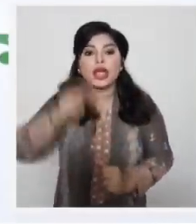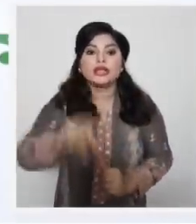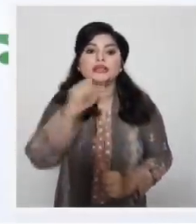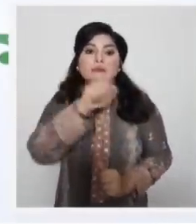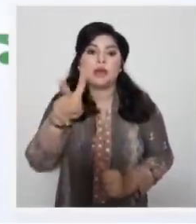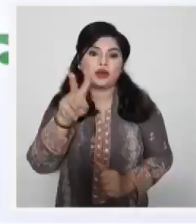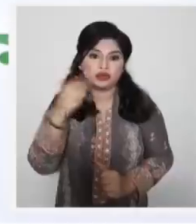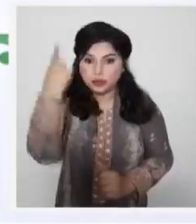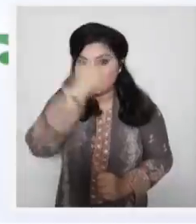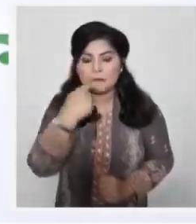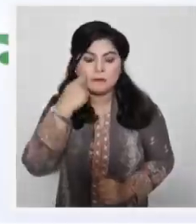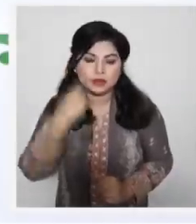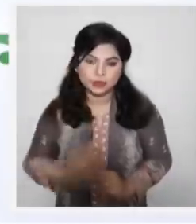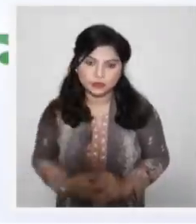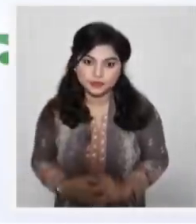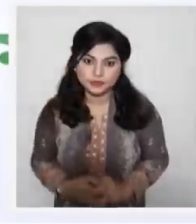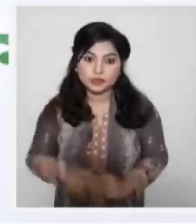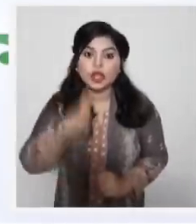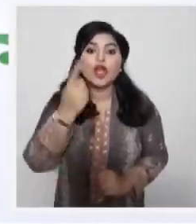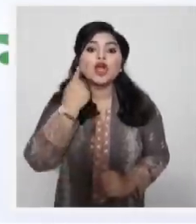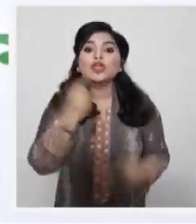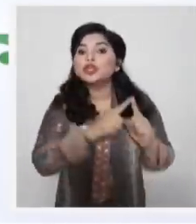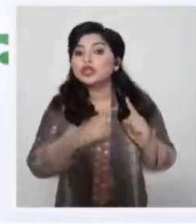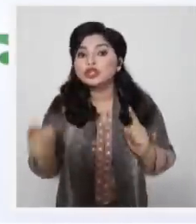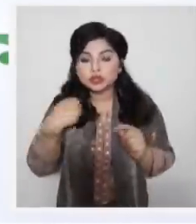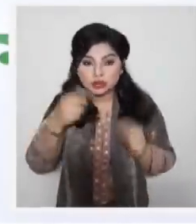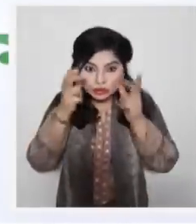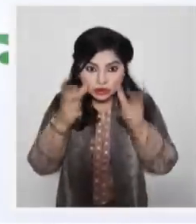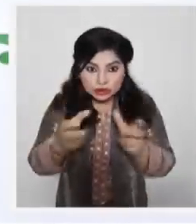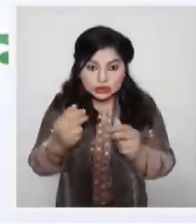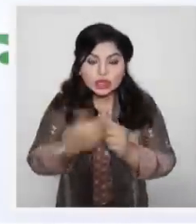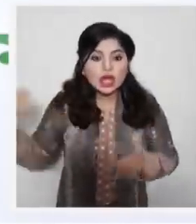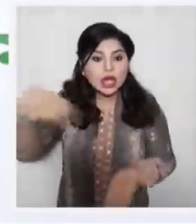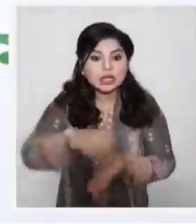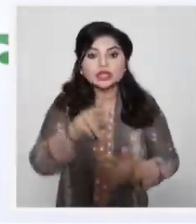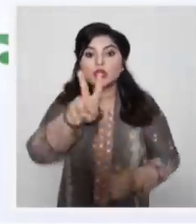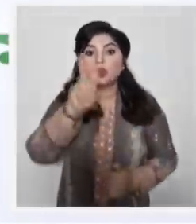পেয়েছেন 5,061 জন। বর্তমানে আইসোলেশনে আছেন 9,012 জন।